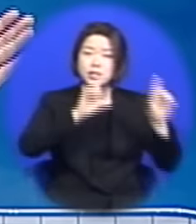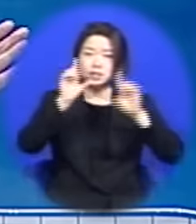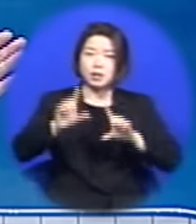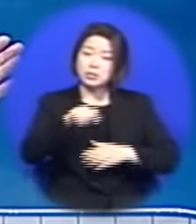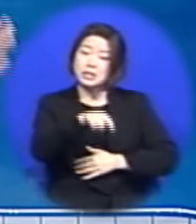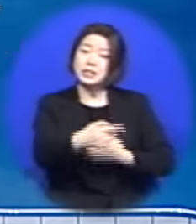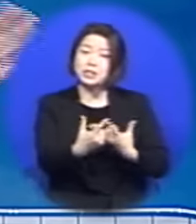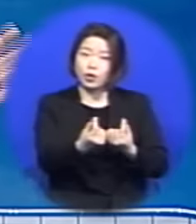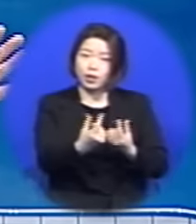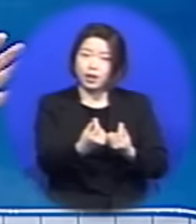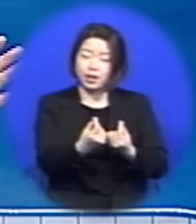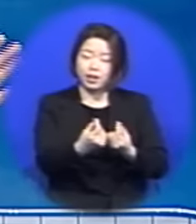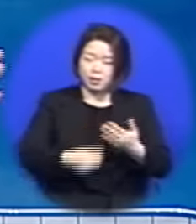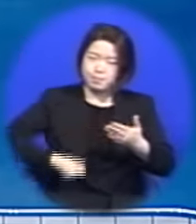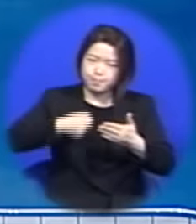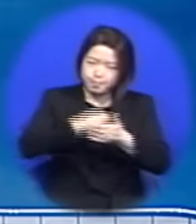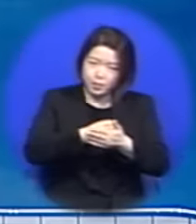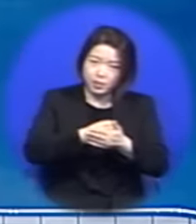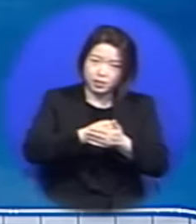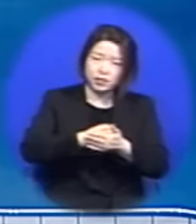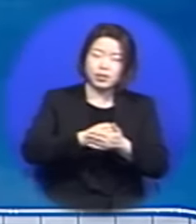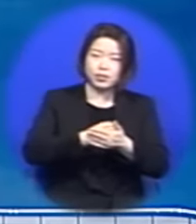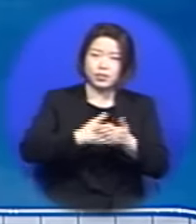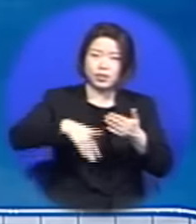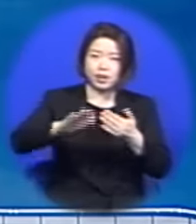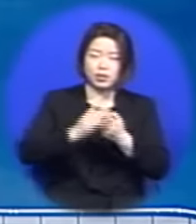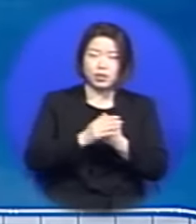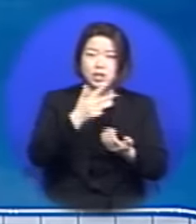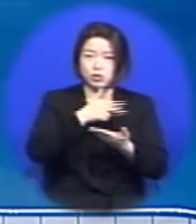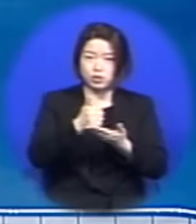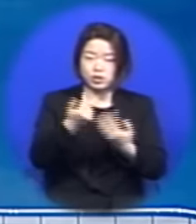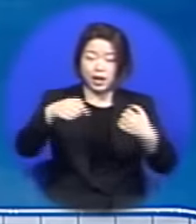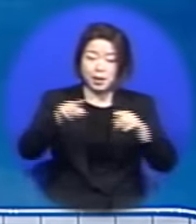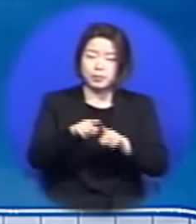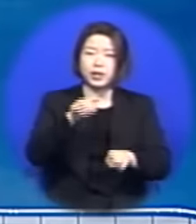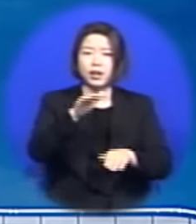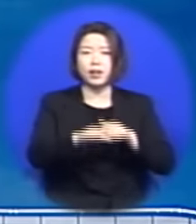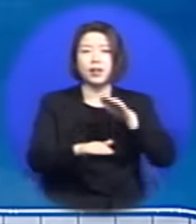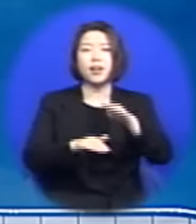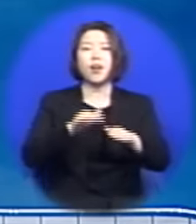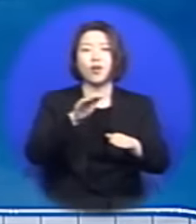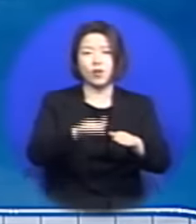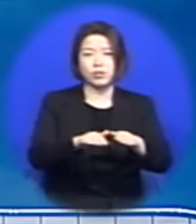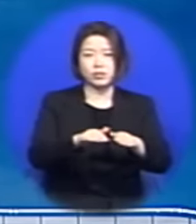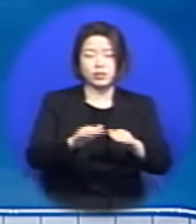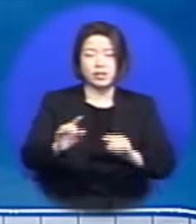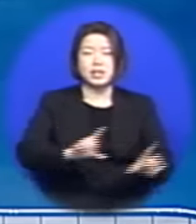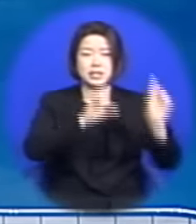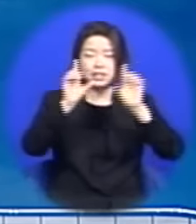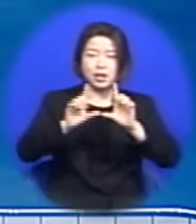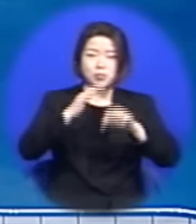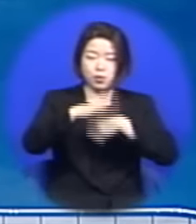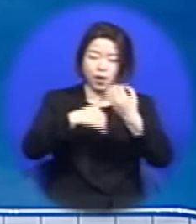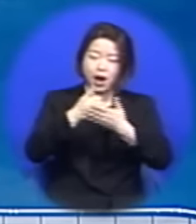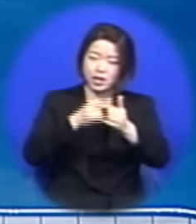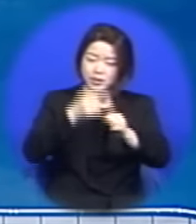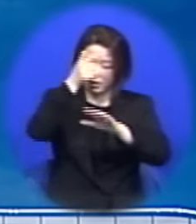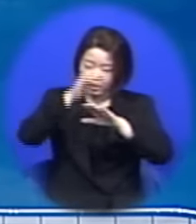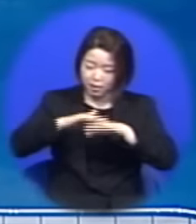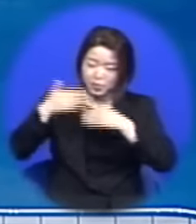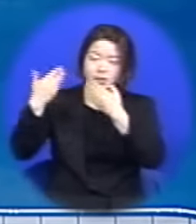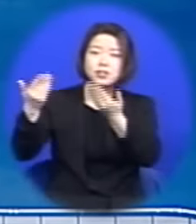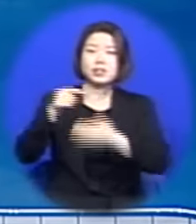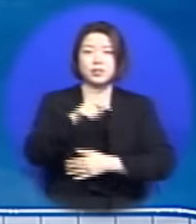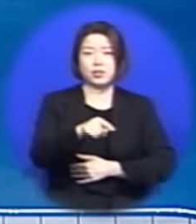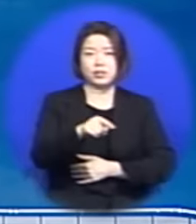그렇게 정하는 거예요 주님과 함께 걷는거다 삶으로 하나님께 예배하는 것이다